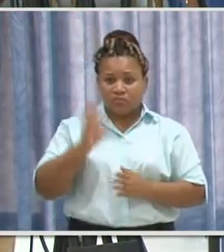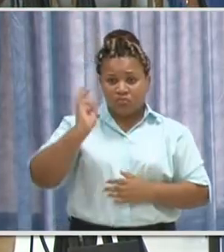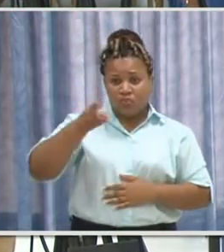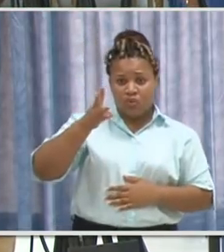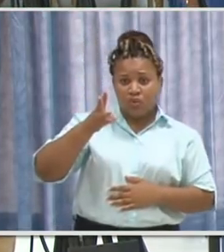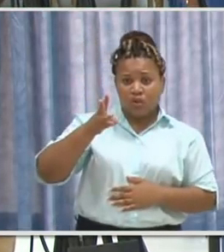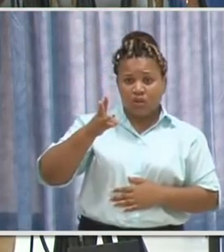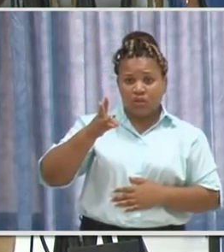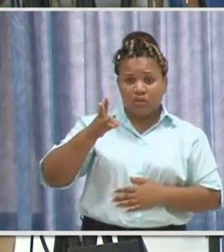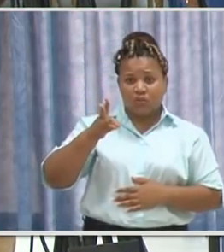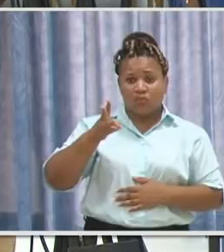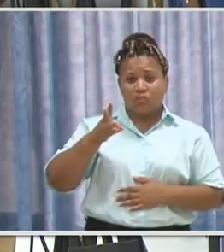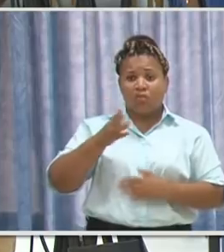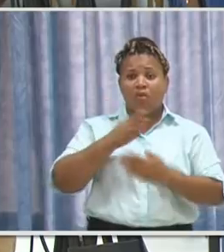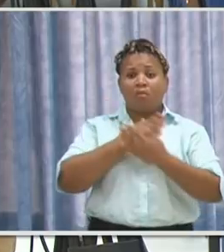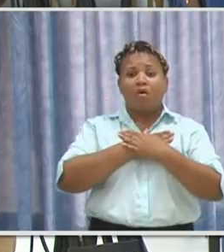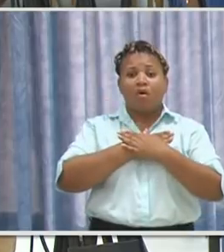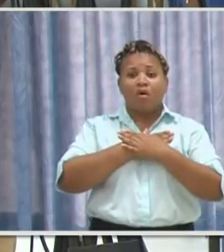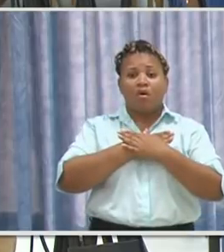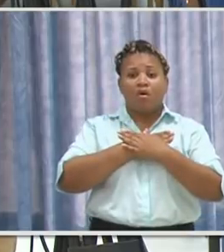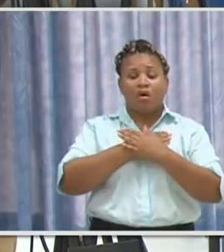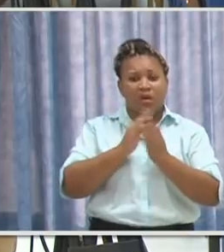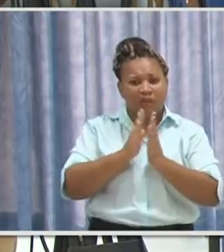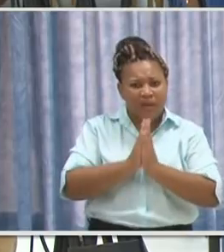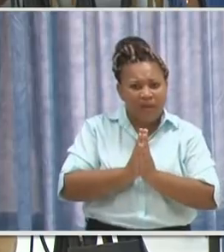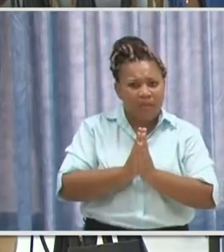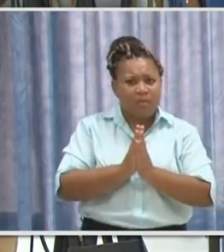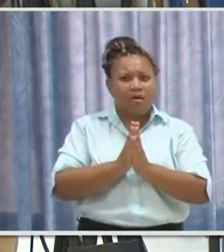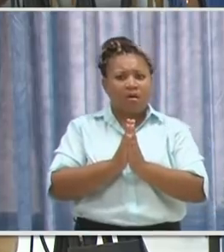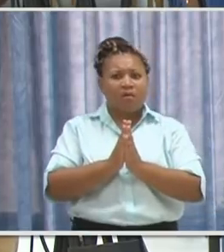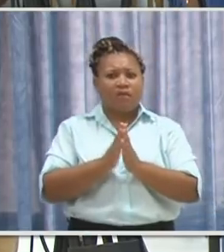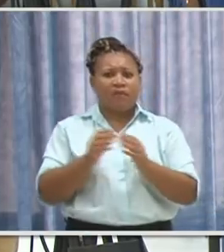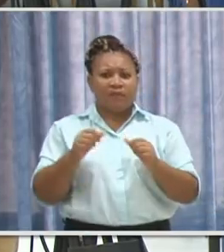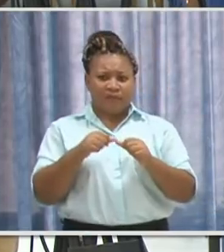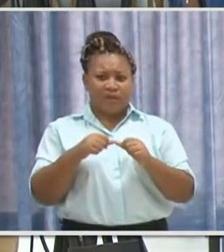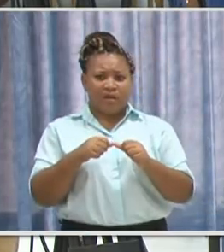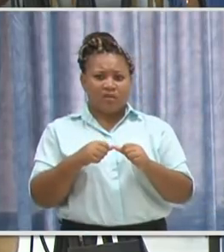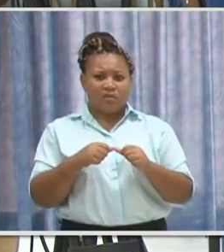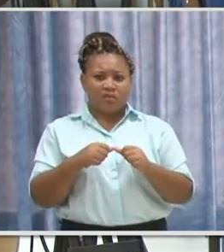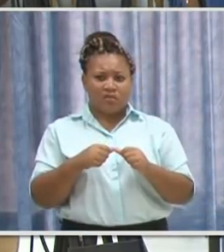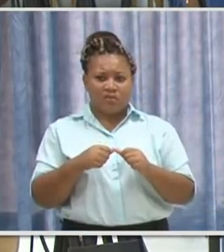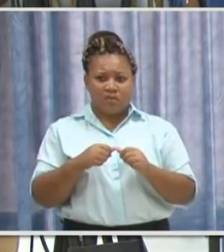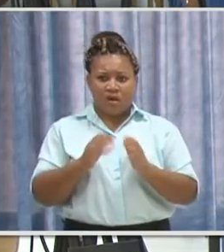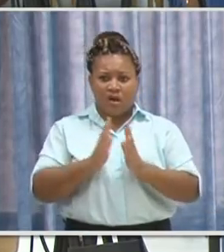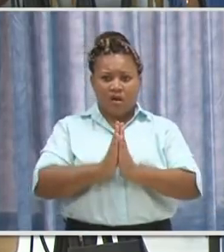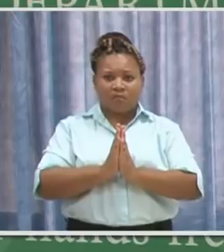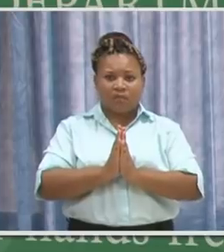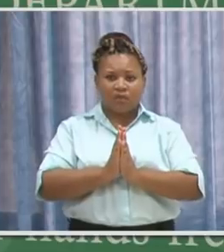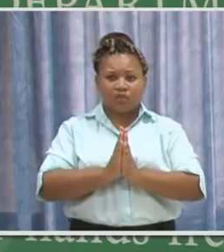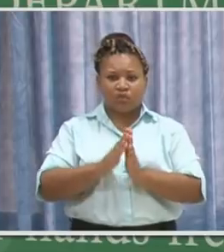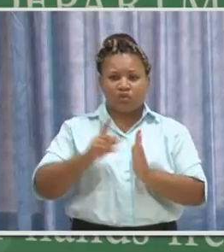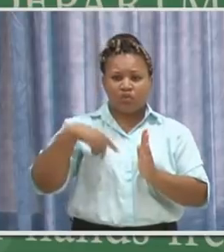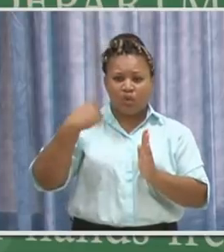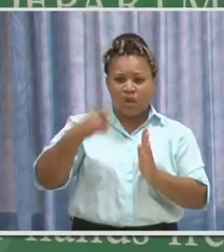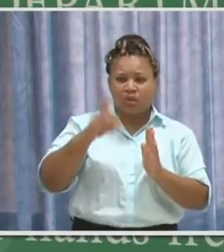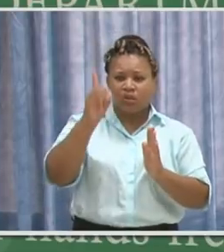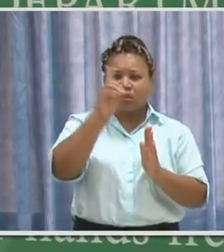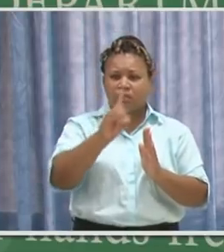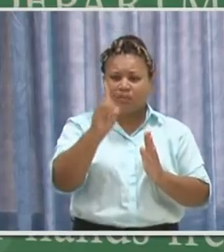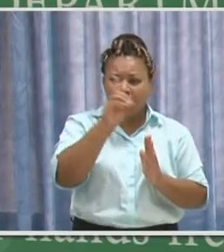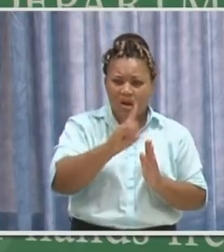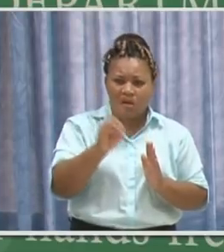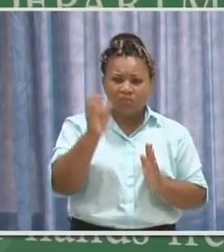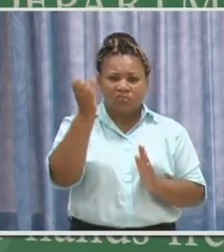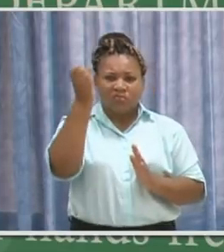les trois passants en ville, même si y en a 10 personnes, nous pouvons avoir la foule, nous à la ligne, qui est bien distancée. Du monde